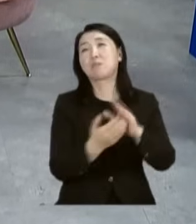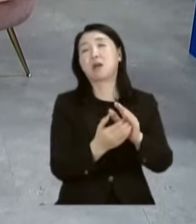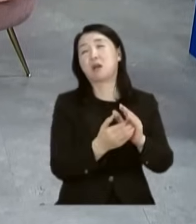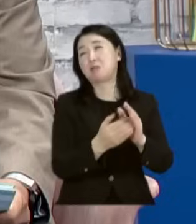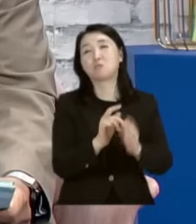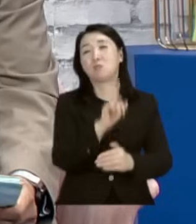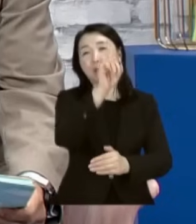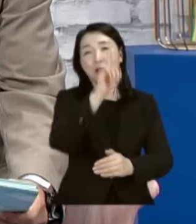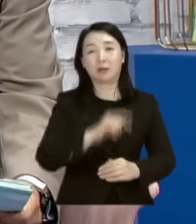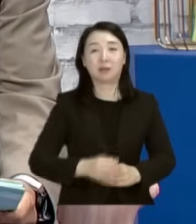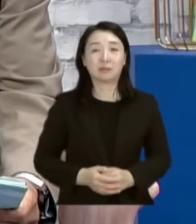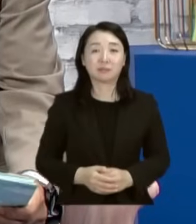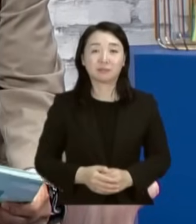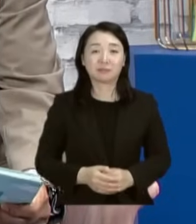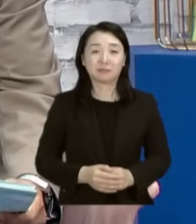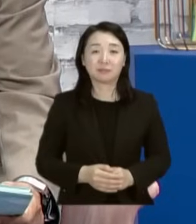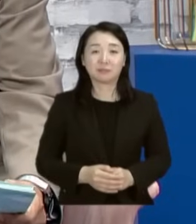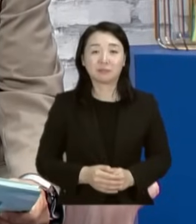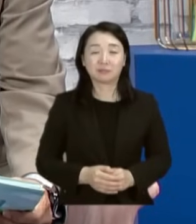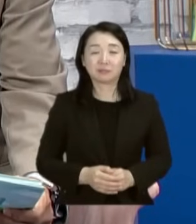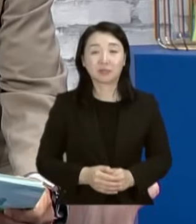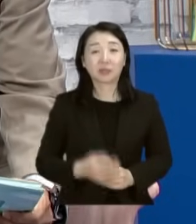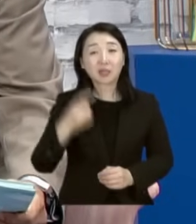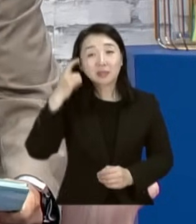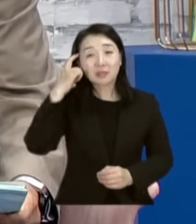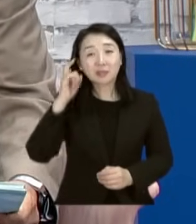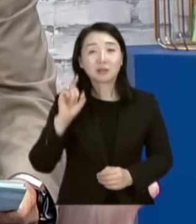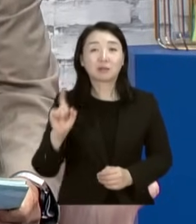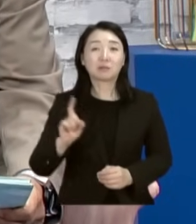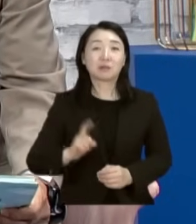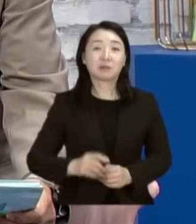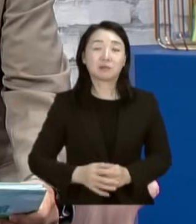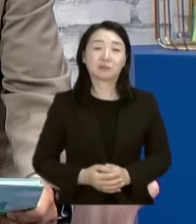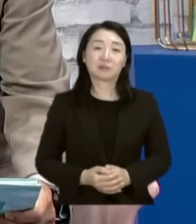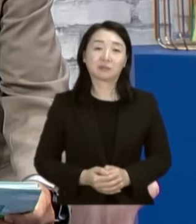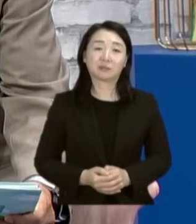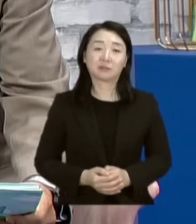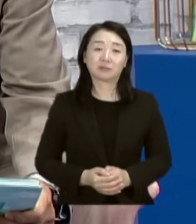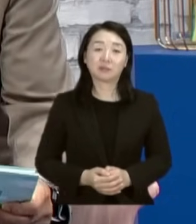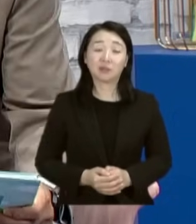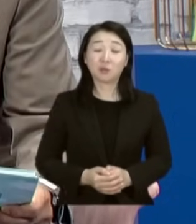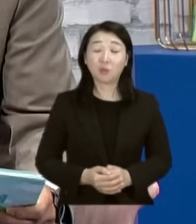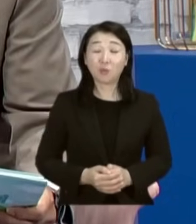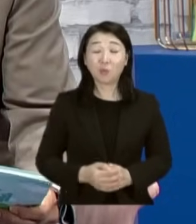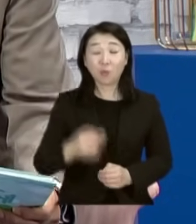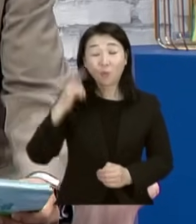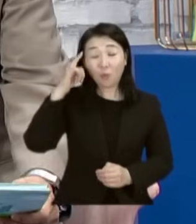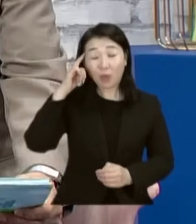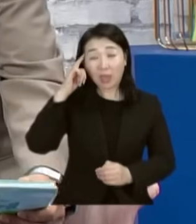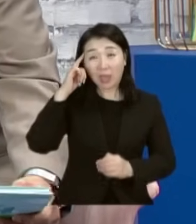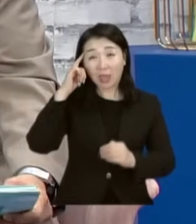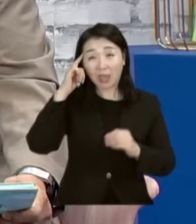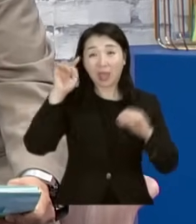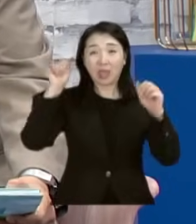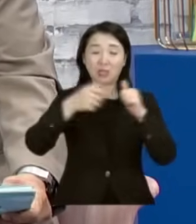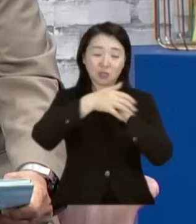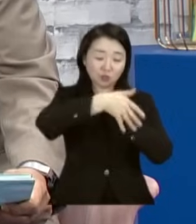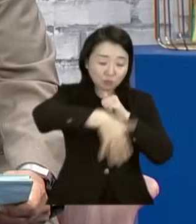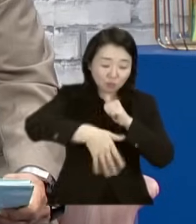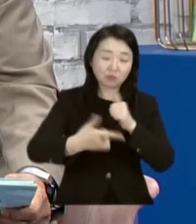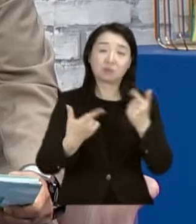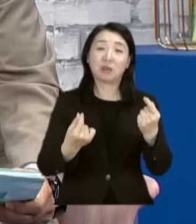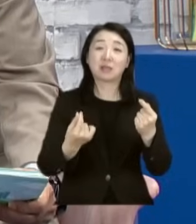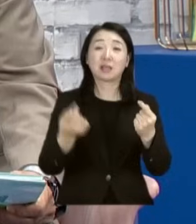사람들요 그럴 때마다 이게 정말 나는 그런 생각 들거든요 이게 그냥 스포츠지만 이게 영적